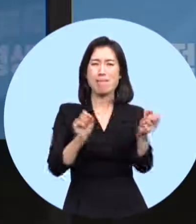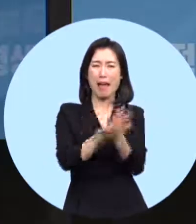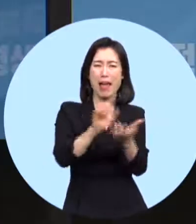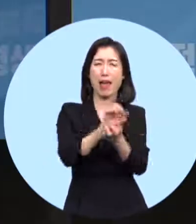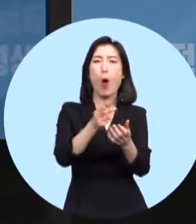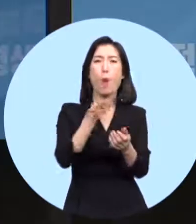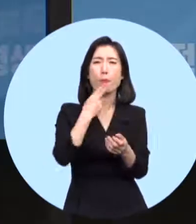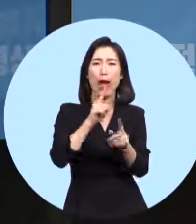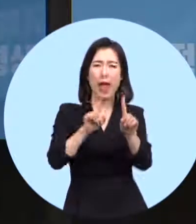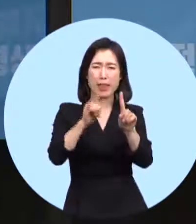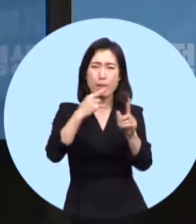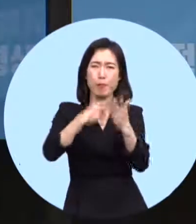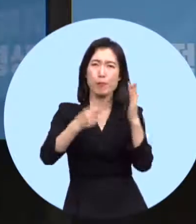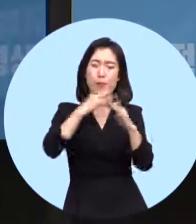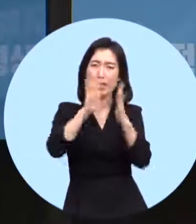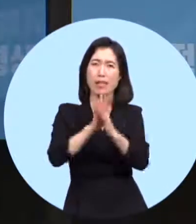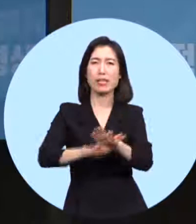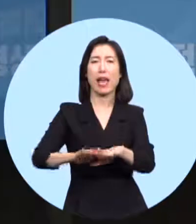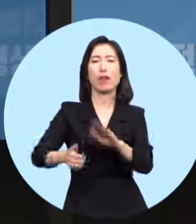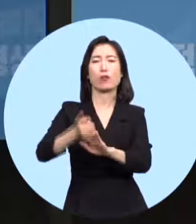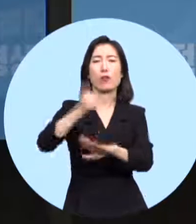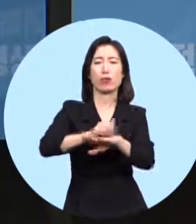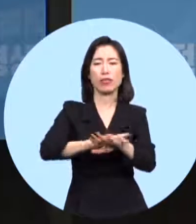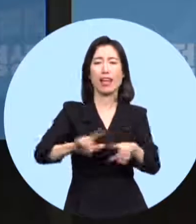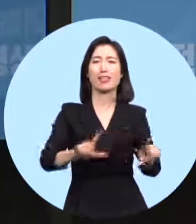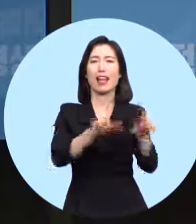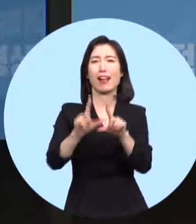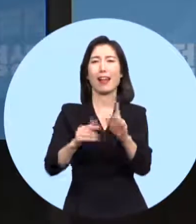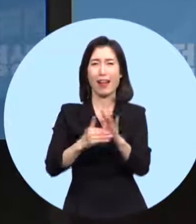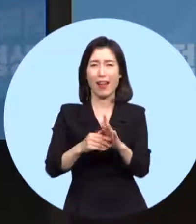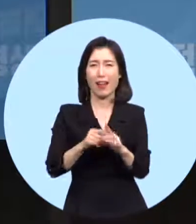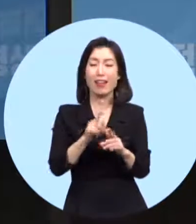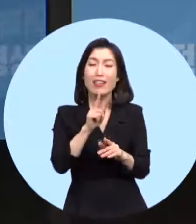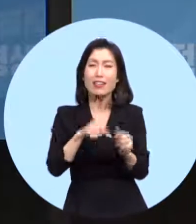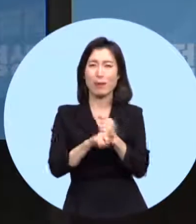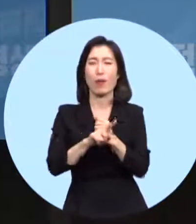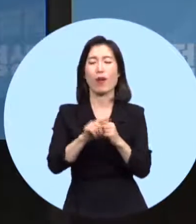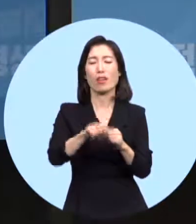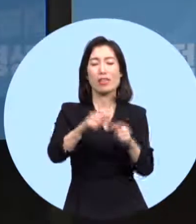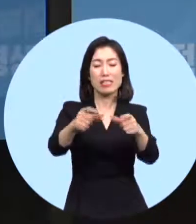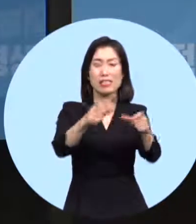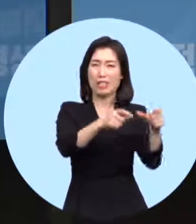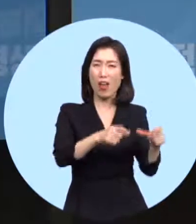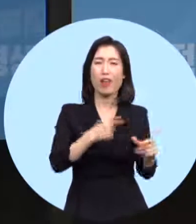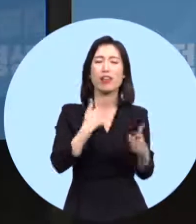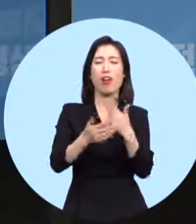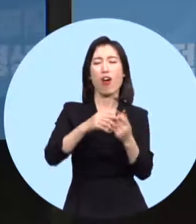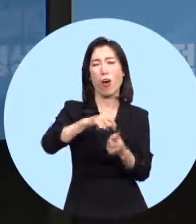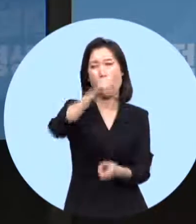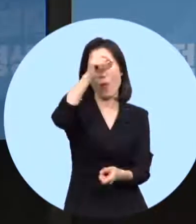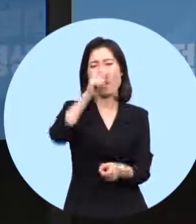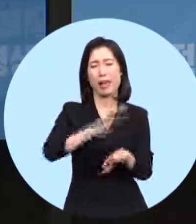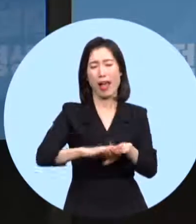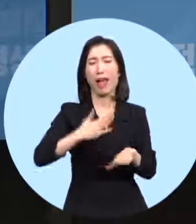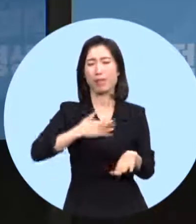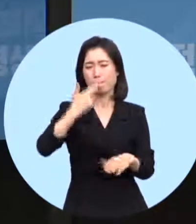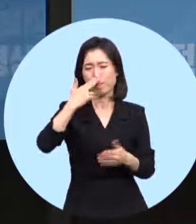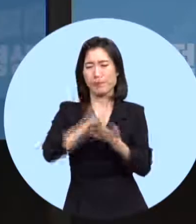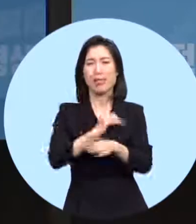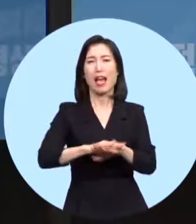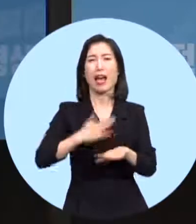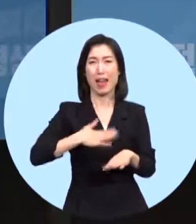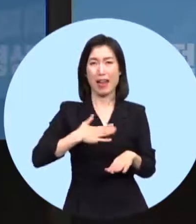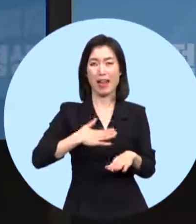전원 구출이 돼서 일본에서도 엄청나게 화제가 됐던 것이고 다시 지역이다. 그리고 그 지역에는 삶이 있고 인생이 있고 생존이